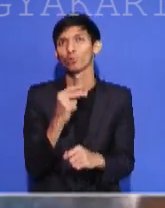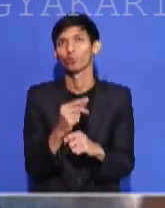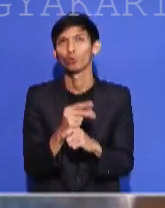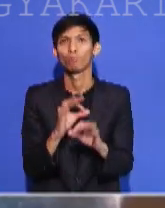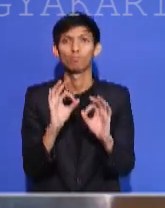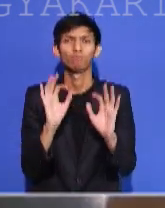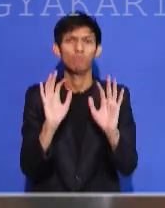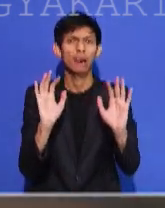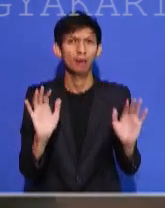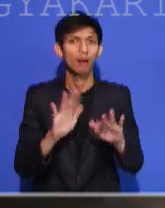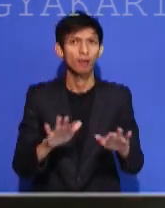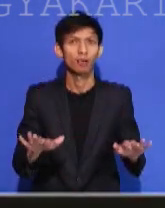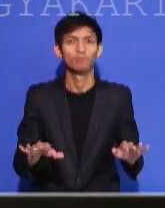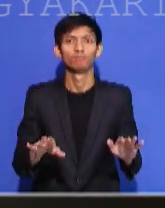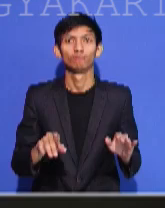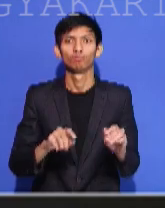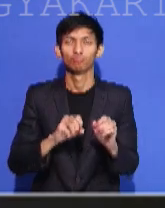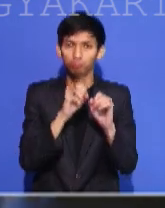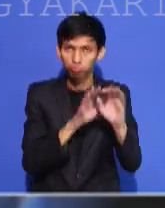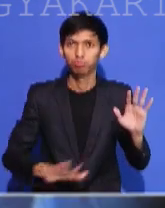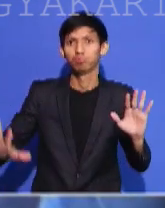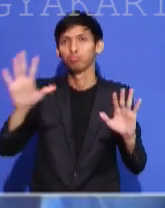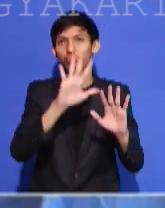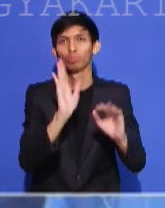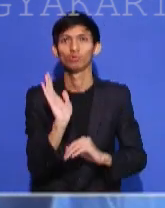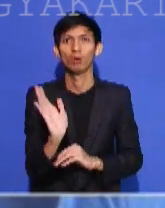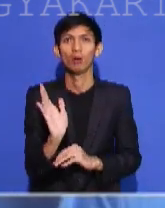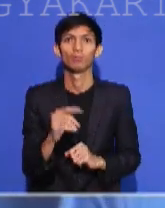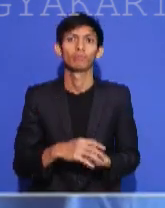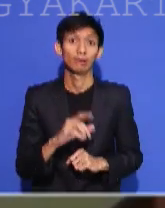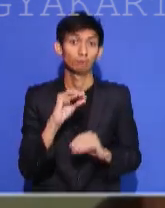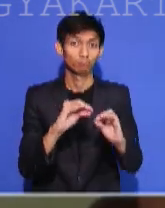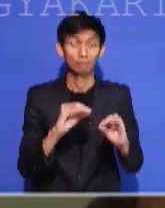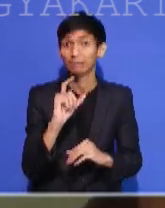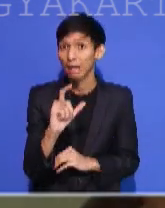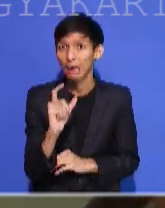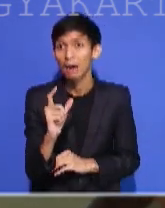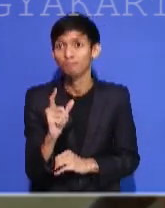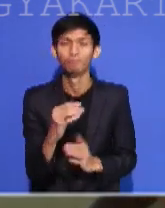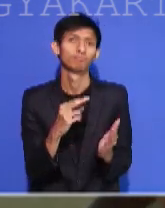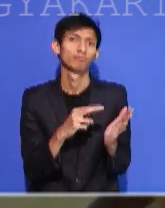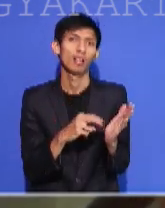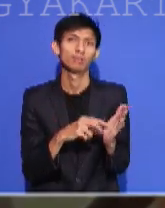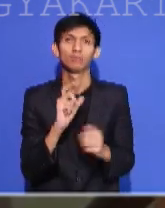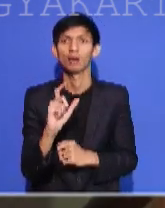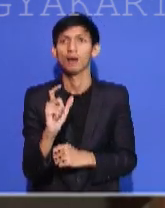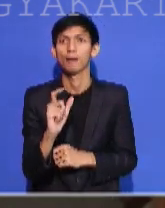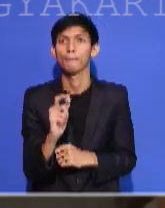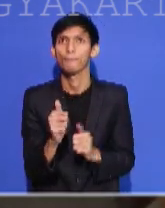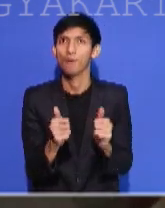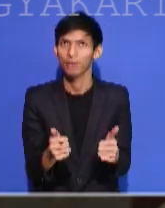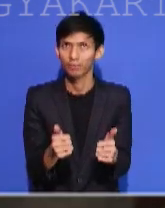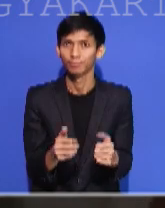yang tersebar di seluruh pelosok negeri. Metode mengajar dan menggambar Pak Tino Sidin dinilai sebagai metode mengajar yang baik